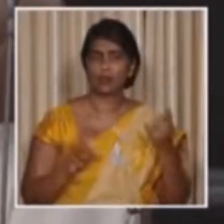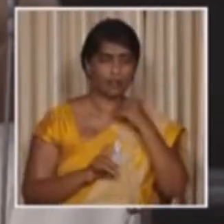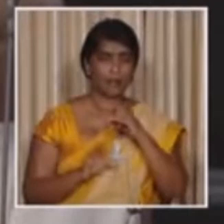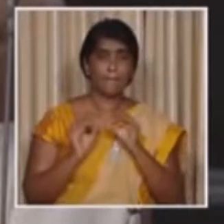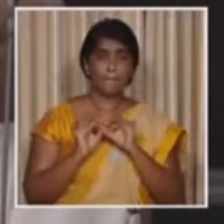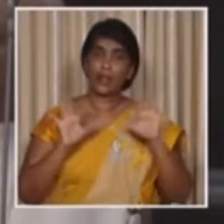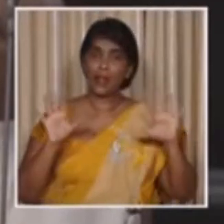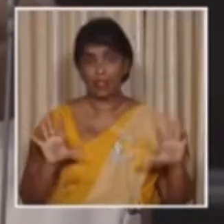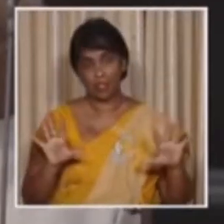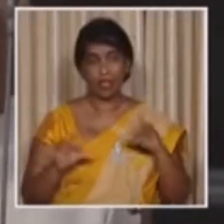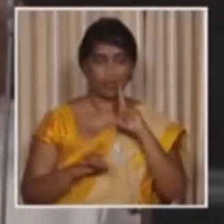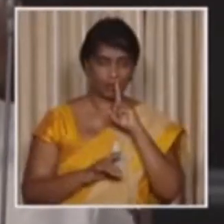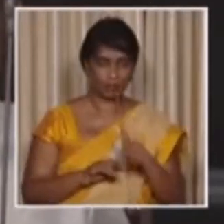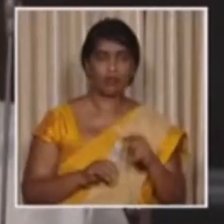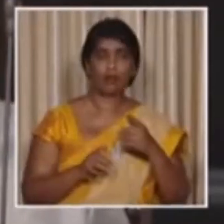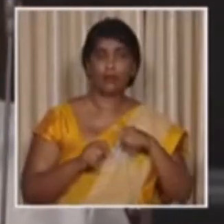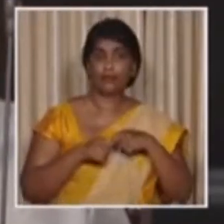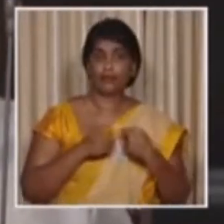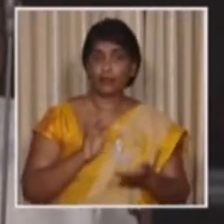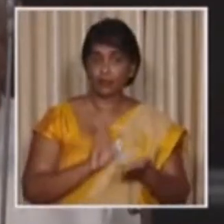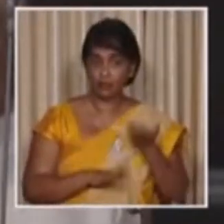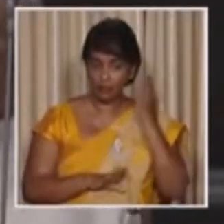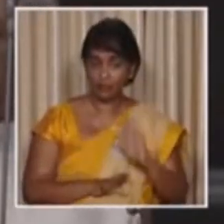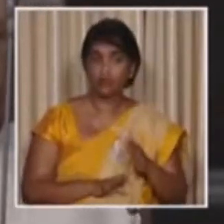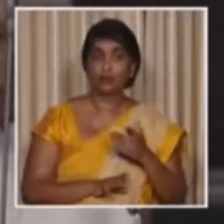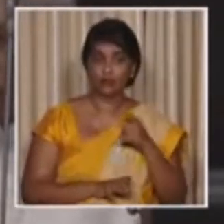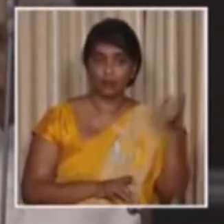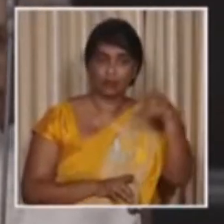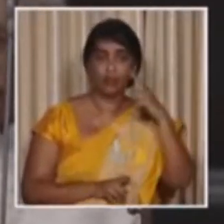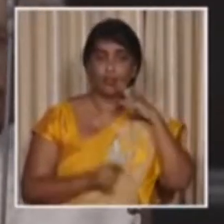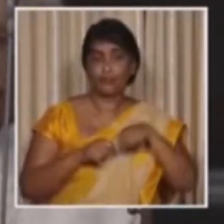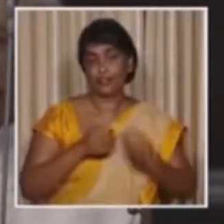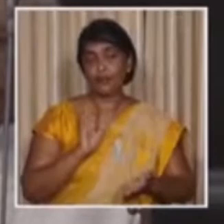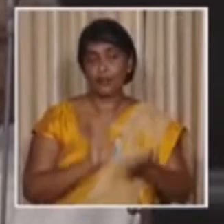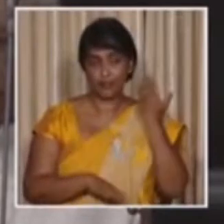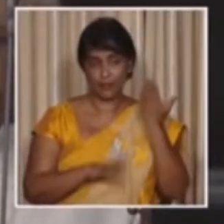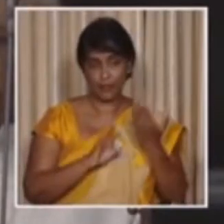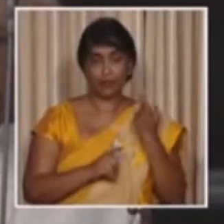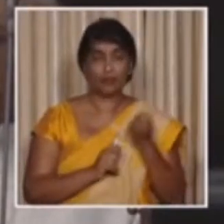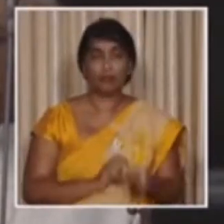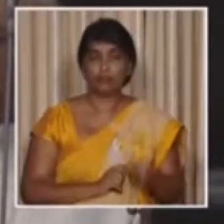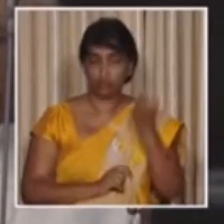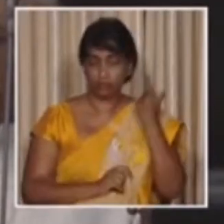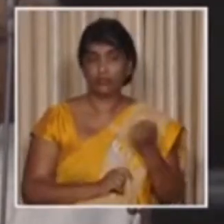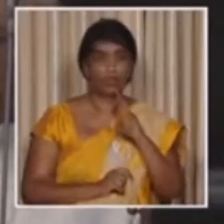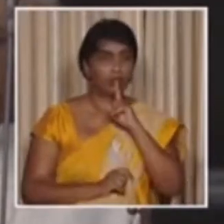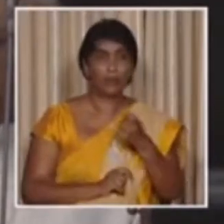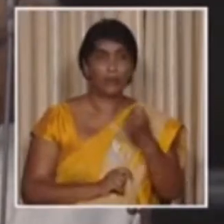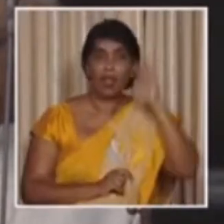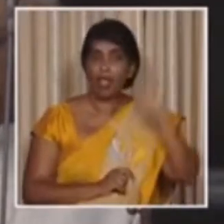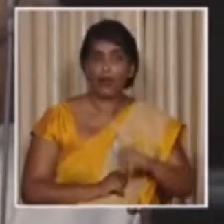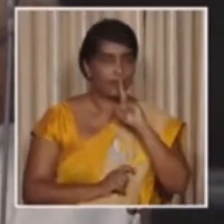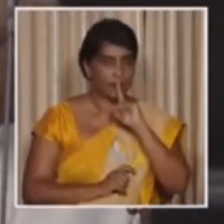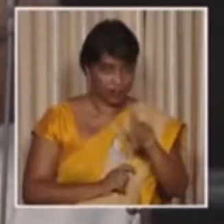බිලියන 10ක් ඕන කියලා. උද්දමනේ ඇති වෙලා තියෙනවා කියන ඔබතුමන්ලා ඔක්කොම කියන්නේ උද්දමනේ වැඩි වෙලා මිල වැඩි වෙලා කියන්නේ කවුරුත් කියන්නේ නැන්නේ මිල අඩු වෙලා